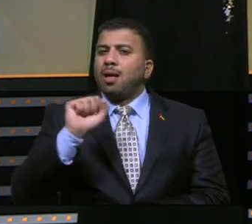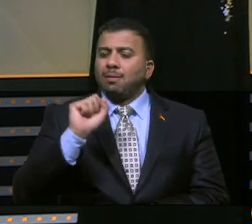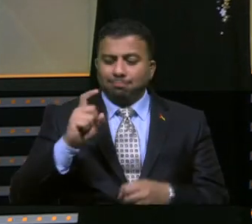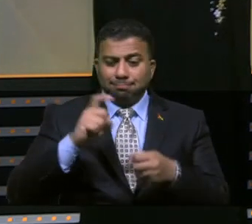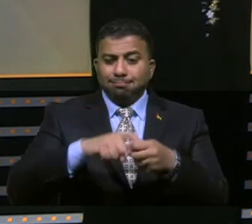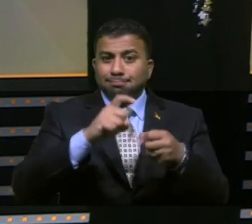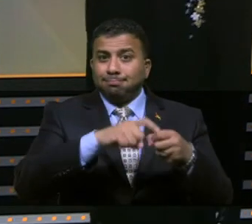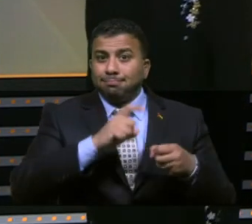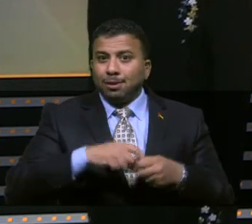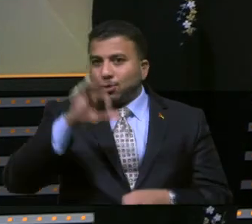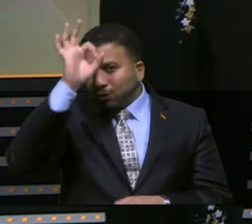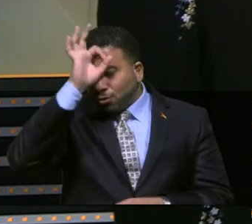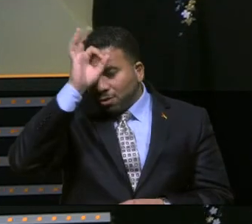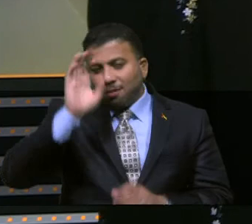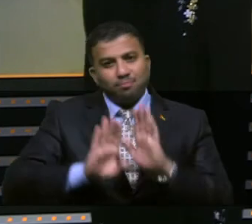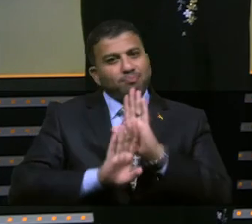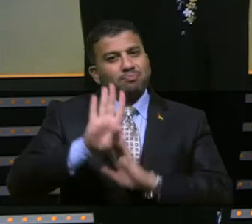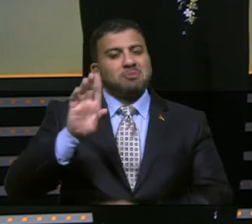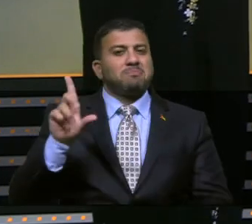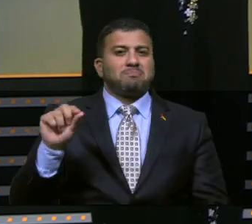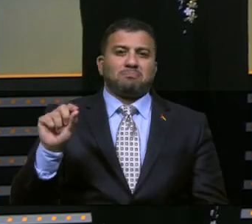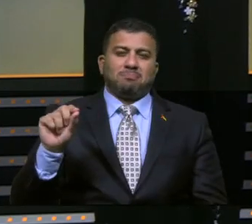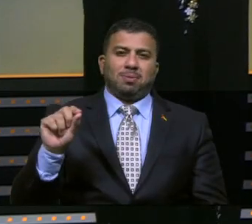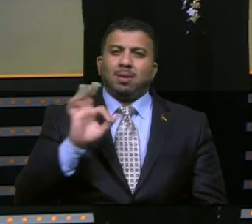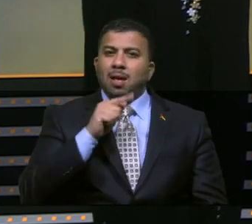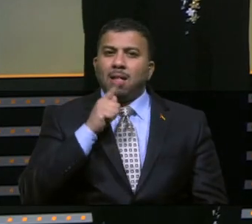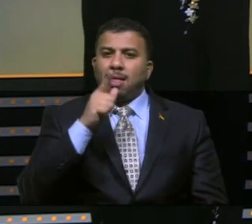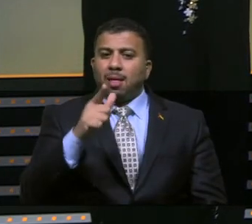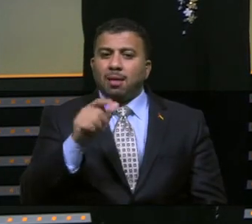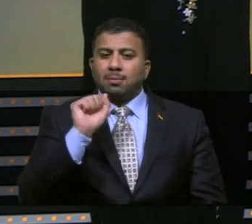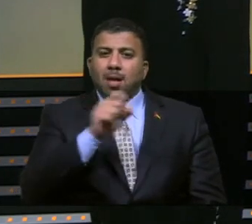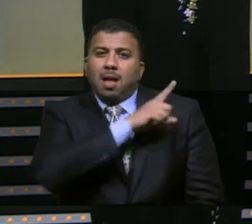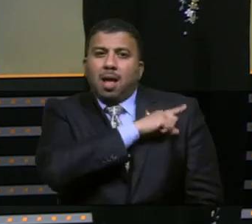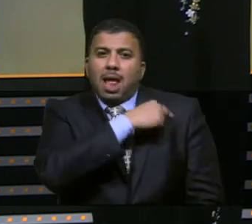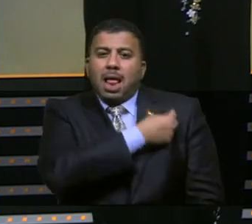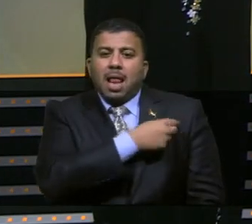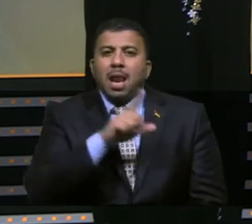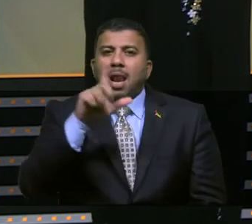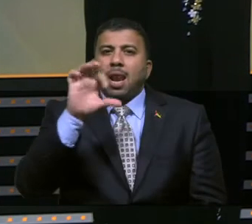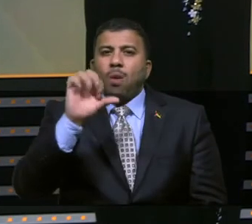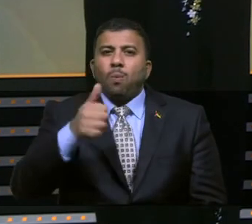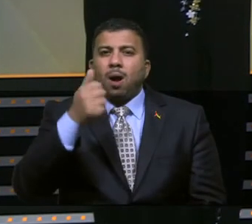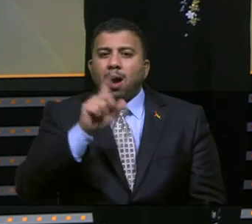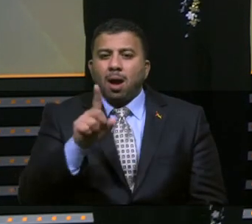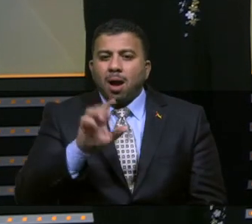الأجهزة الأمنية والشرطية. كذلك أشار اللواء عبد الله خليفة المري قائد